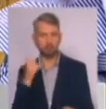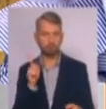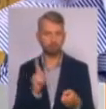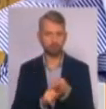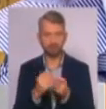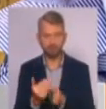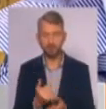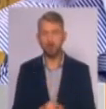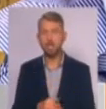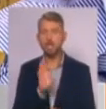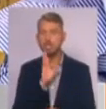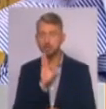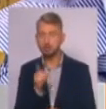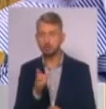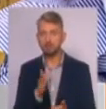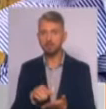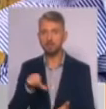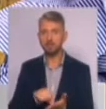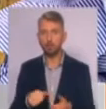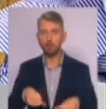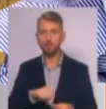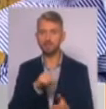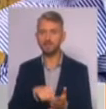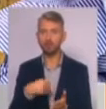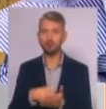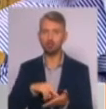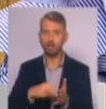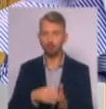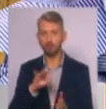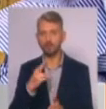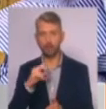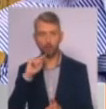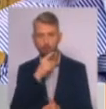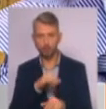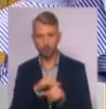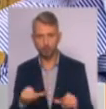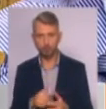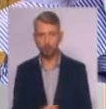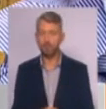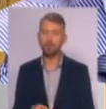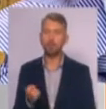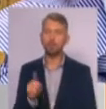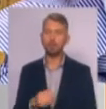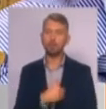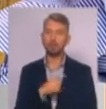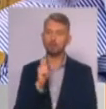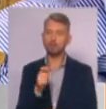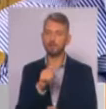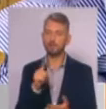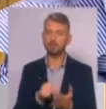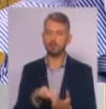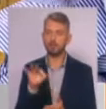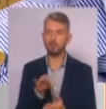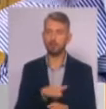нагадаю, що пані Людмила є представницею комісії з питань бюджету та соціально-економічного розвитку. І ось саме тому, пані Людмило, хочу поставити вам запитання з